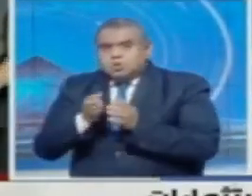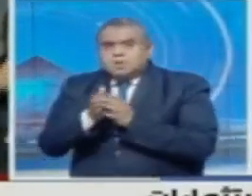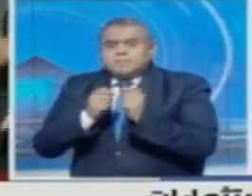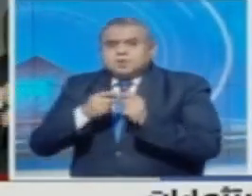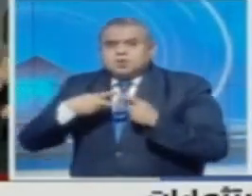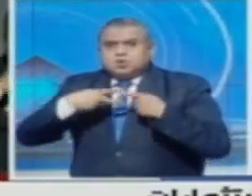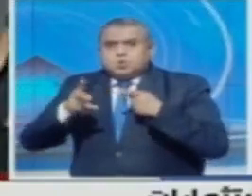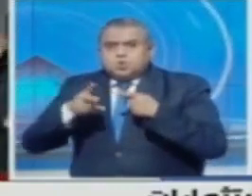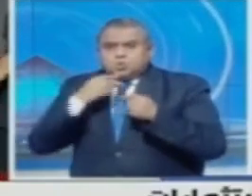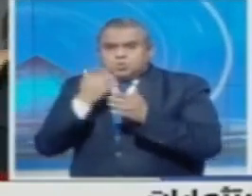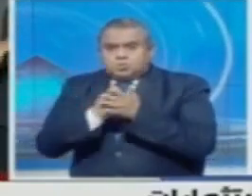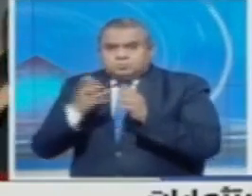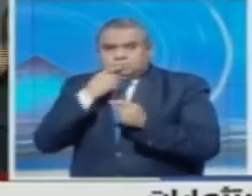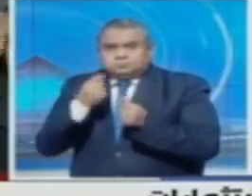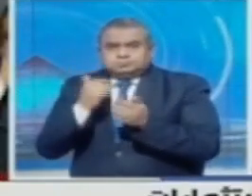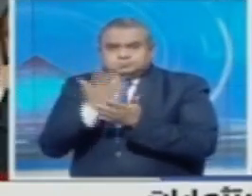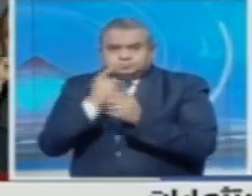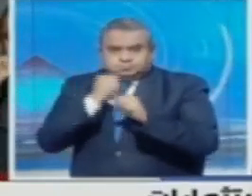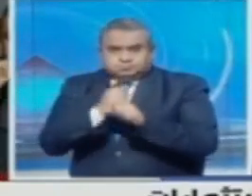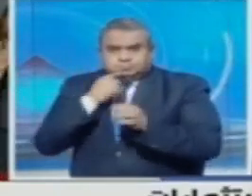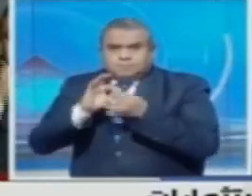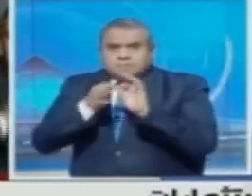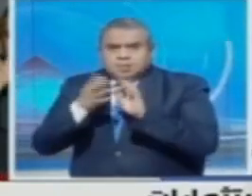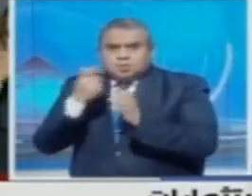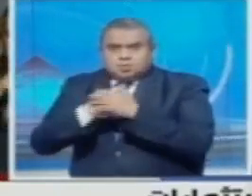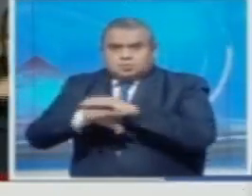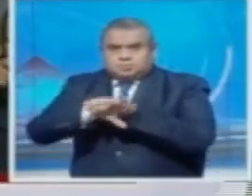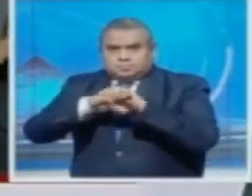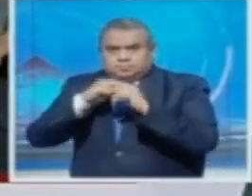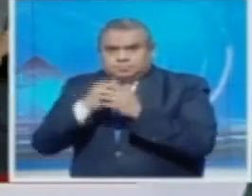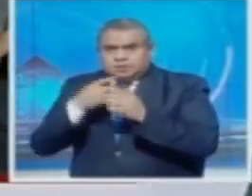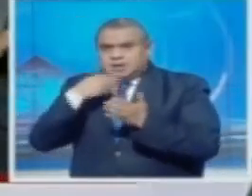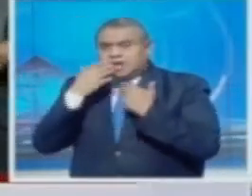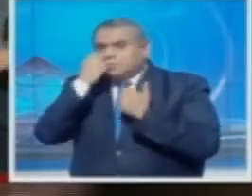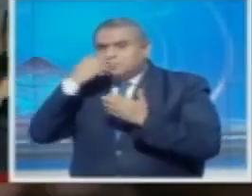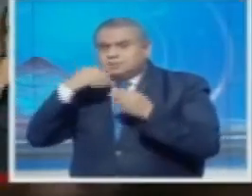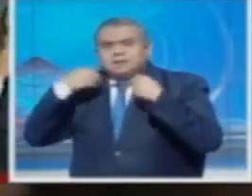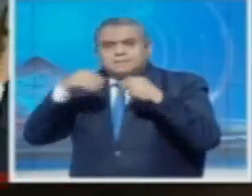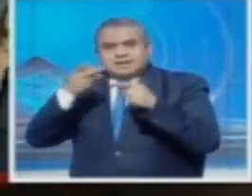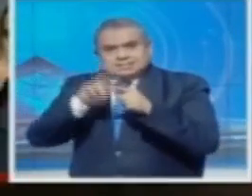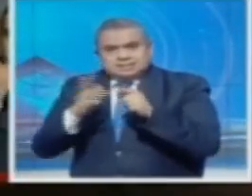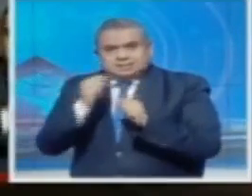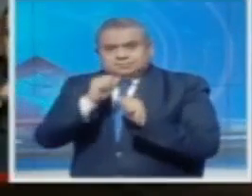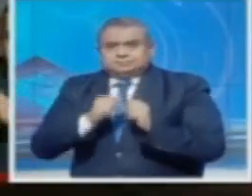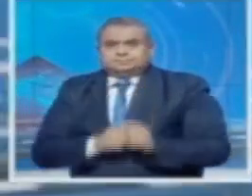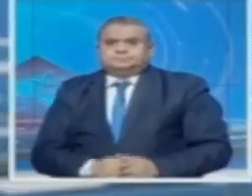المستدامة، مشيرة إلى ضرورة التفكير بشأن إعادة تسعير الكربون عالمياً.